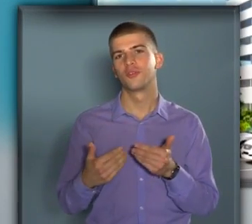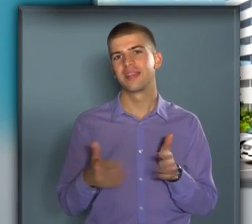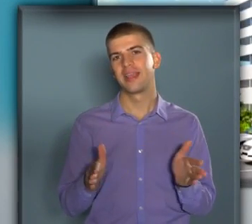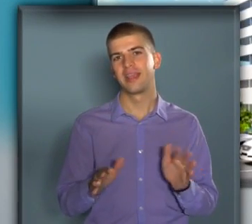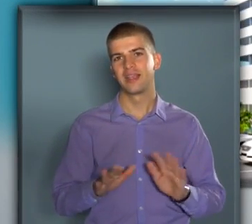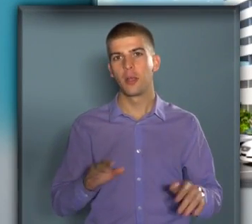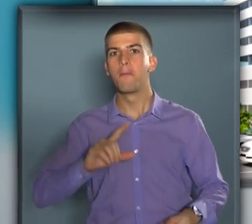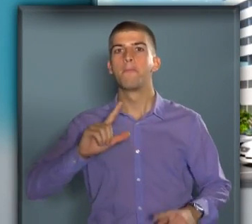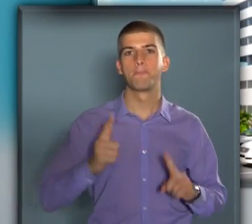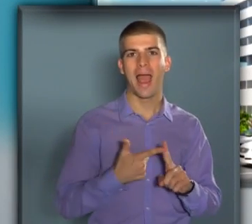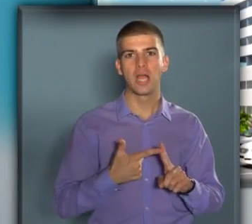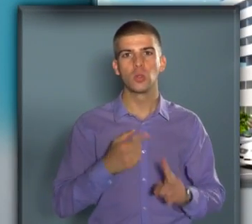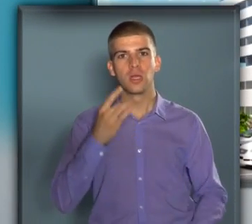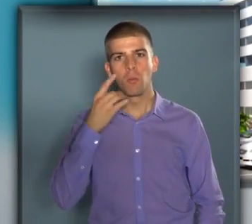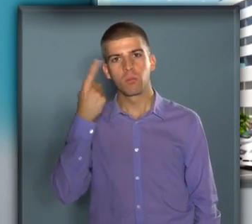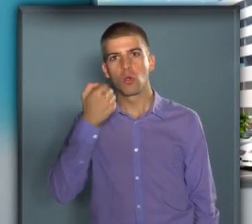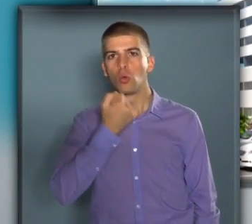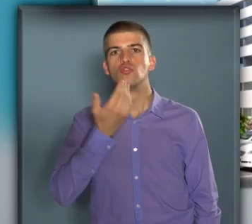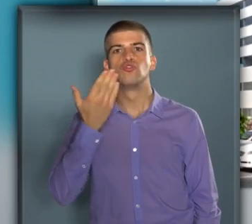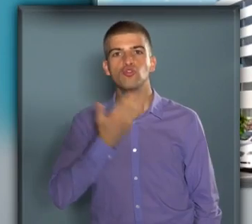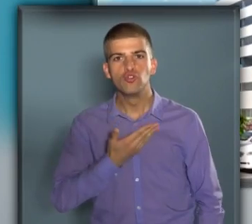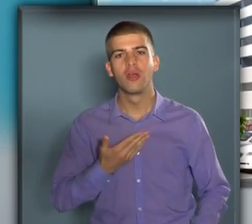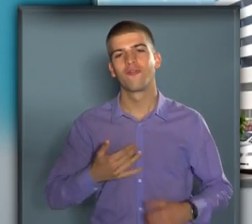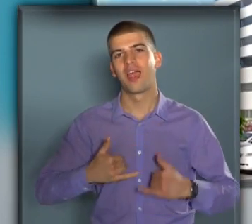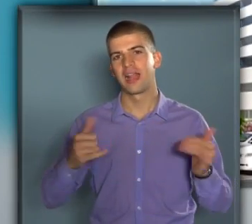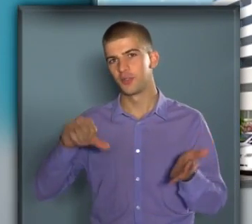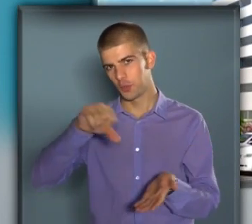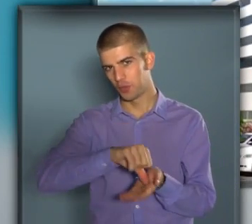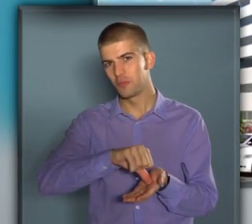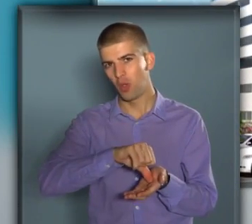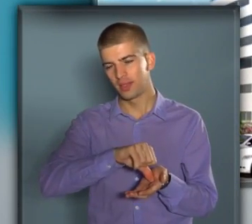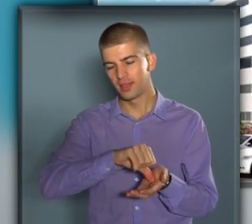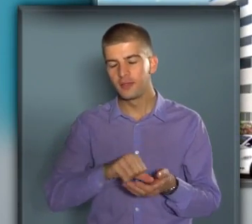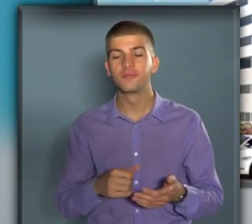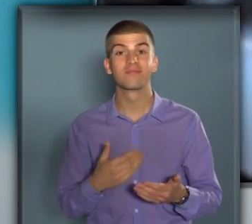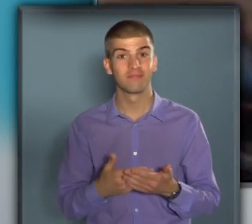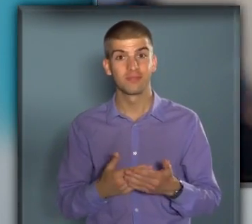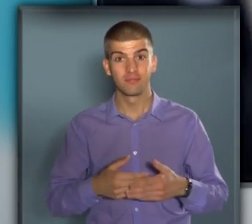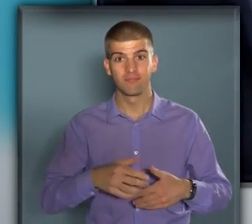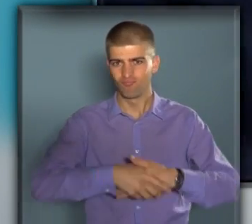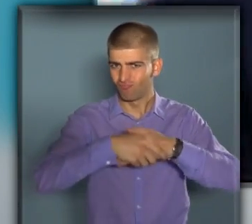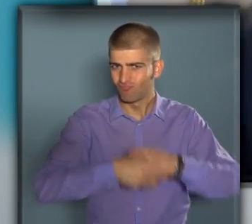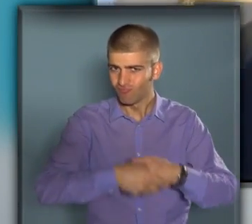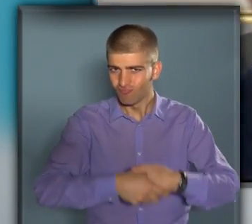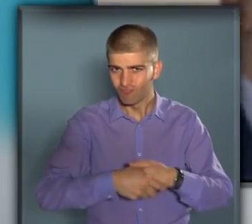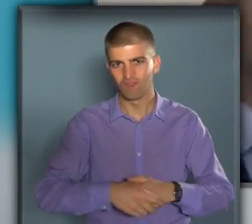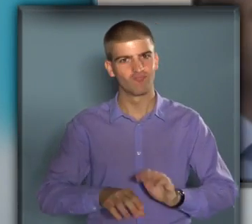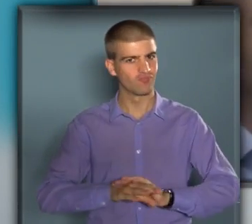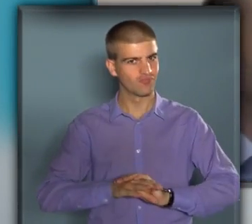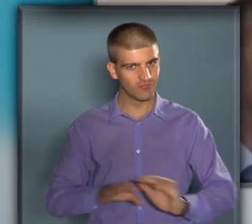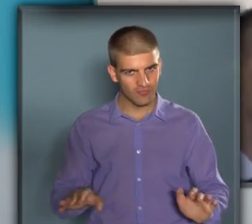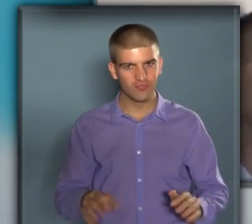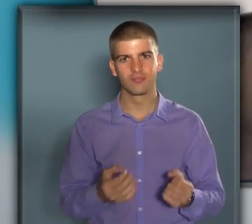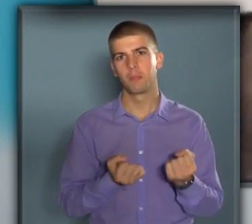központ, a második BOS fejlesztőközpont építésének következő szakasza. A megállapodásra kezet is fogtak a